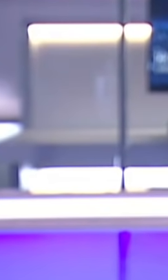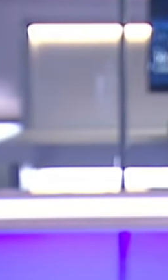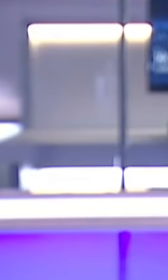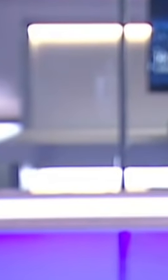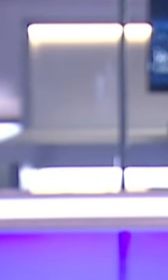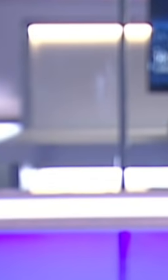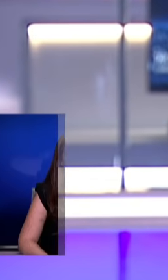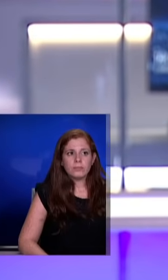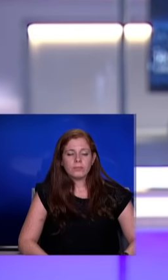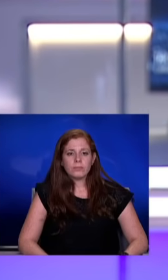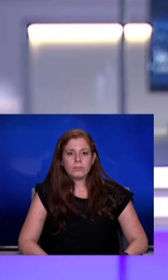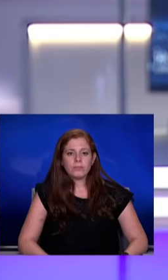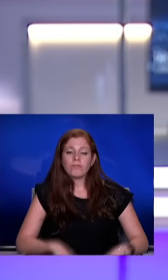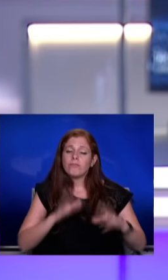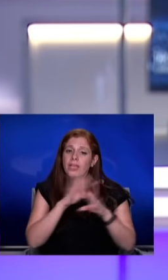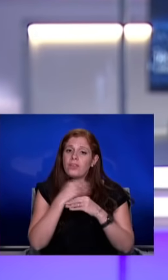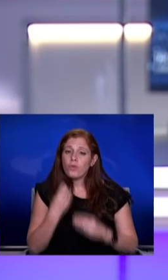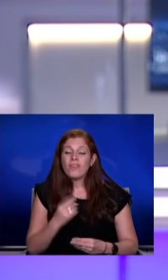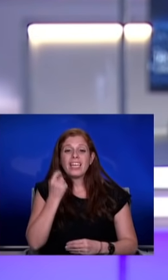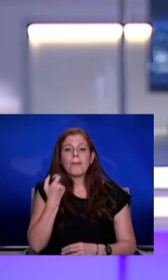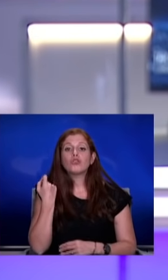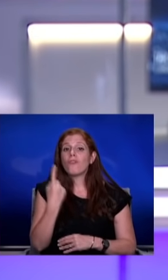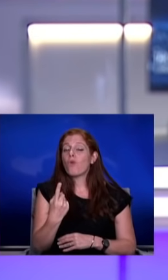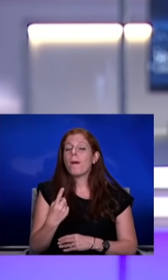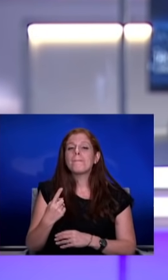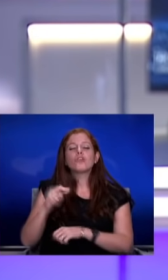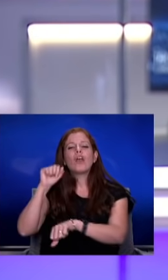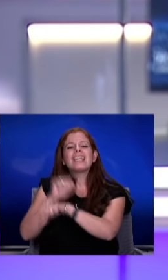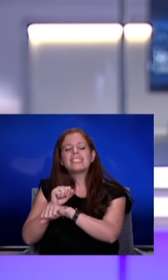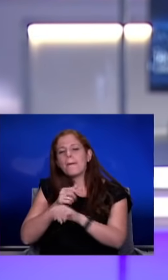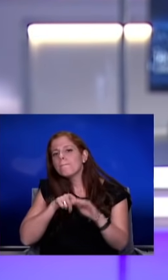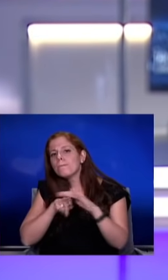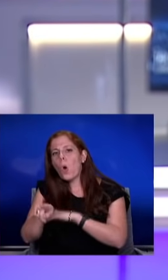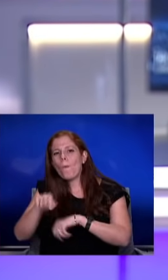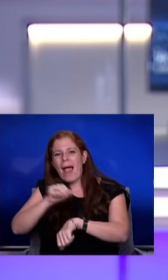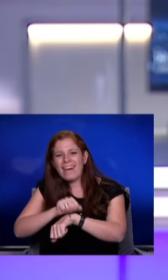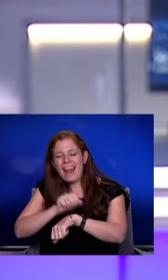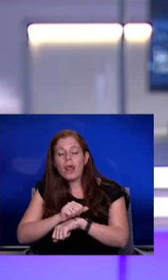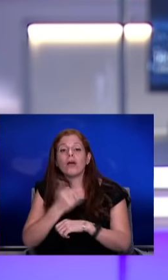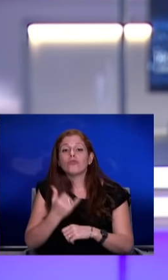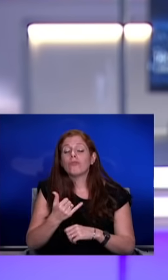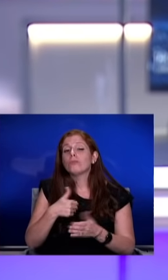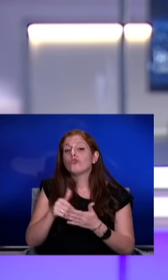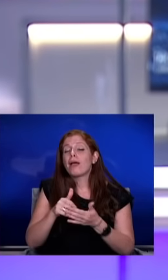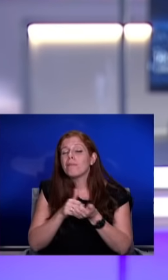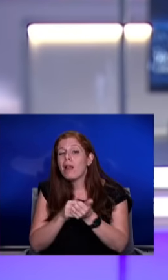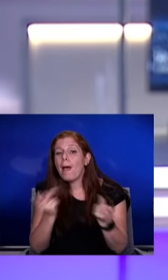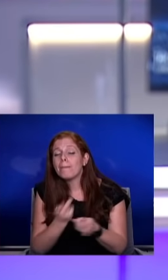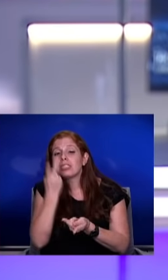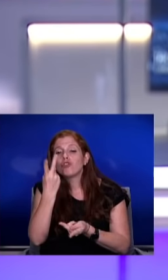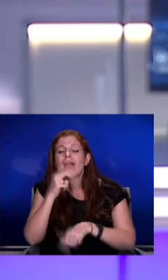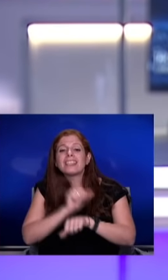שלום, ערב טוב מירושלים. כמעט שבוע לבריחת האסירים מכלא גלבוע, נמשך המצד אחרי שני האסירים הביטחוניים שעדיין מסתובבים